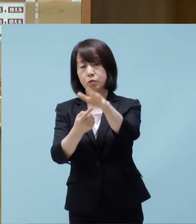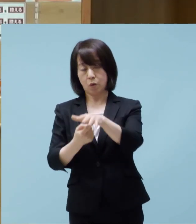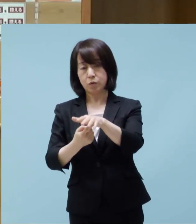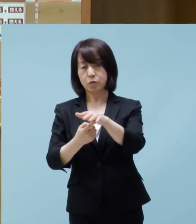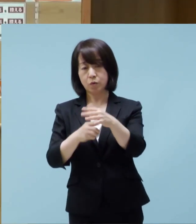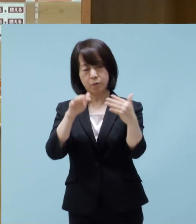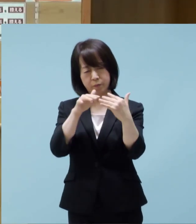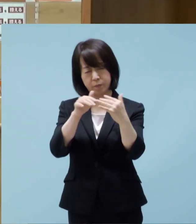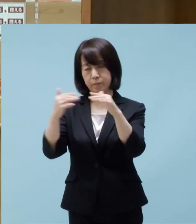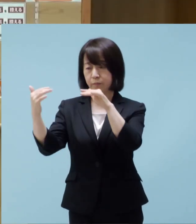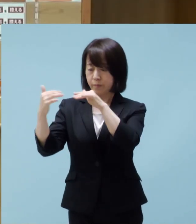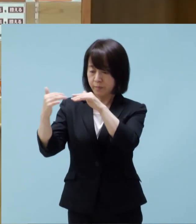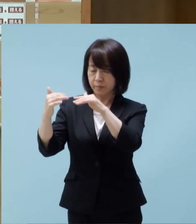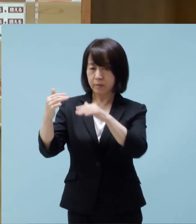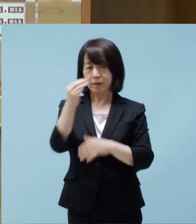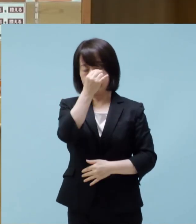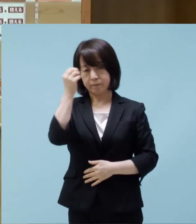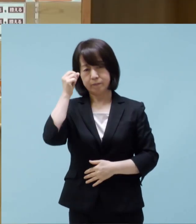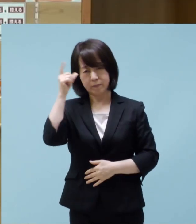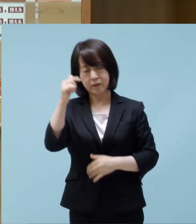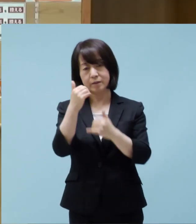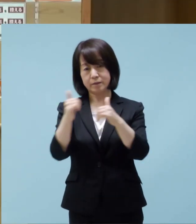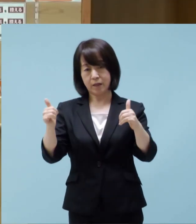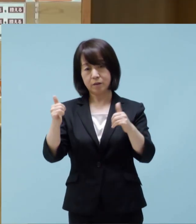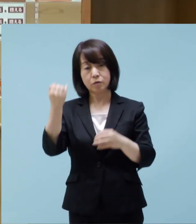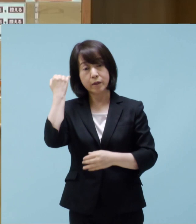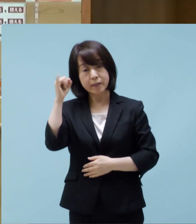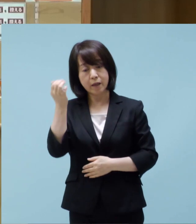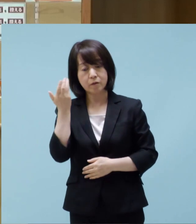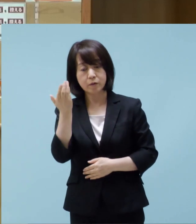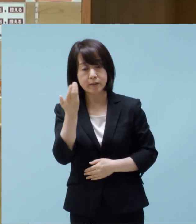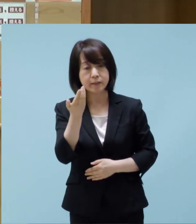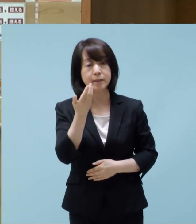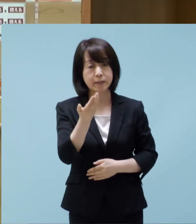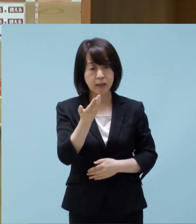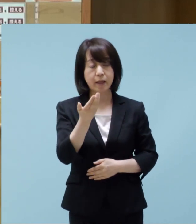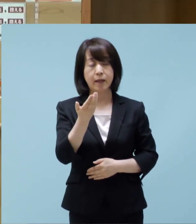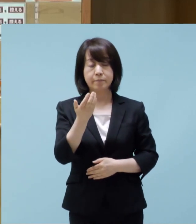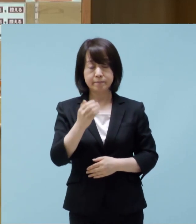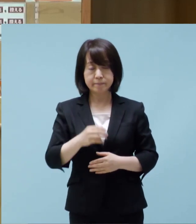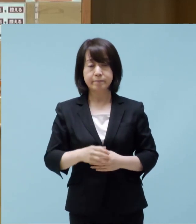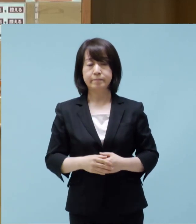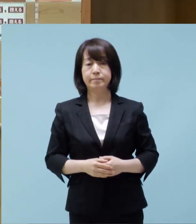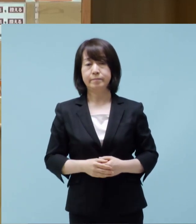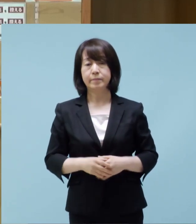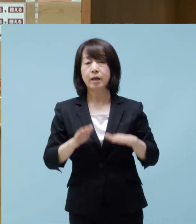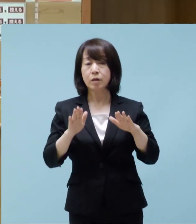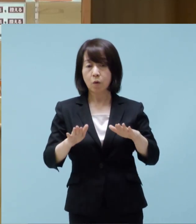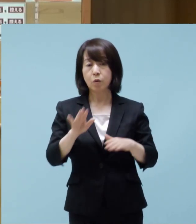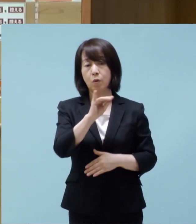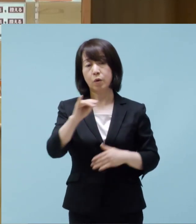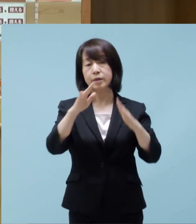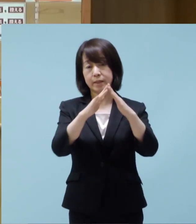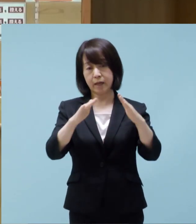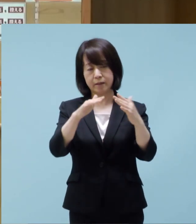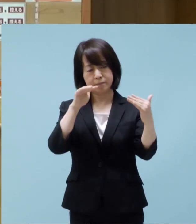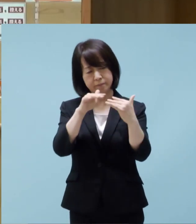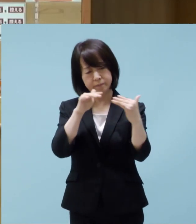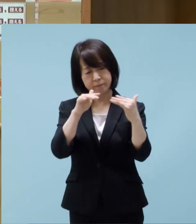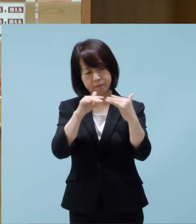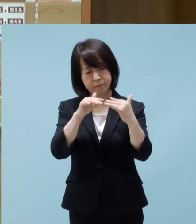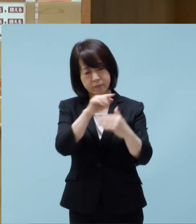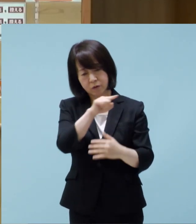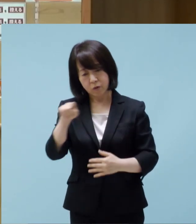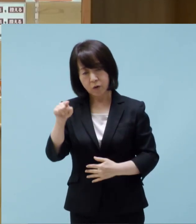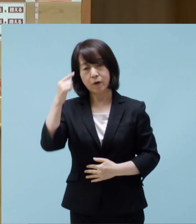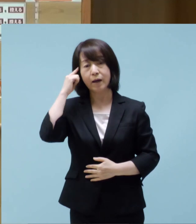様に対する意見をお伺いをすること、また本日の議会議論などを踏まえて具体的な